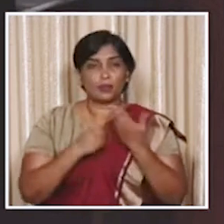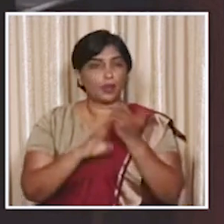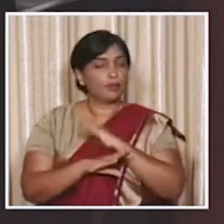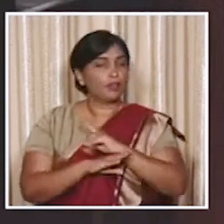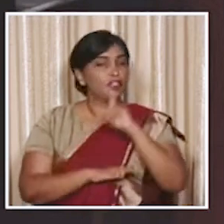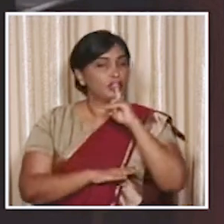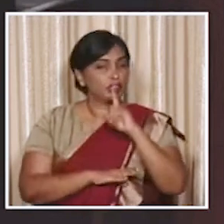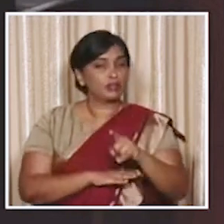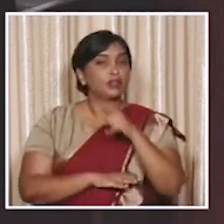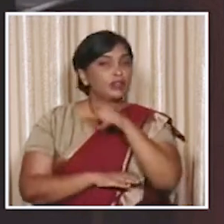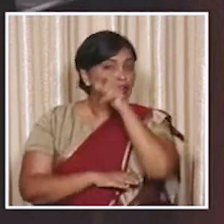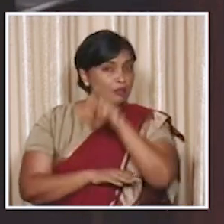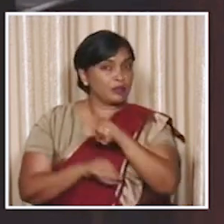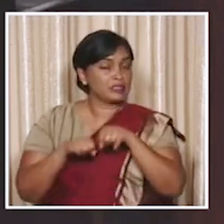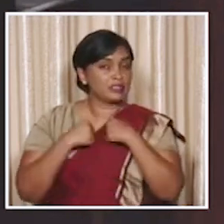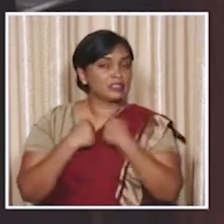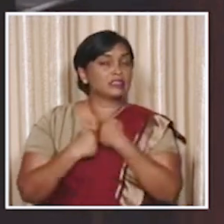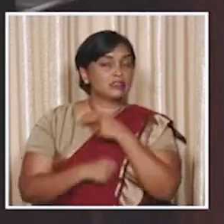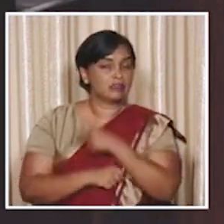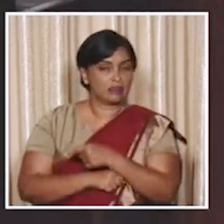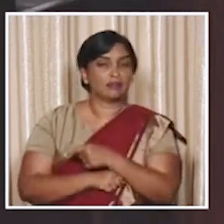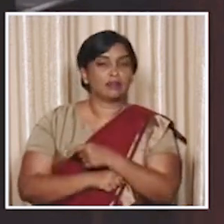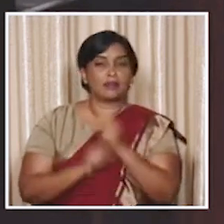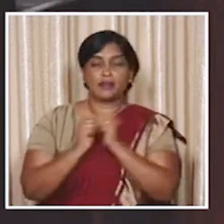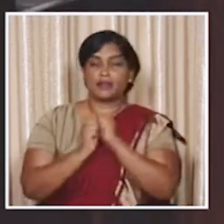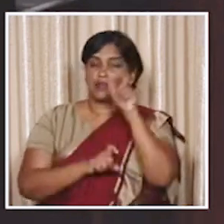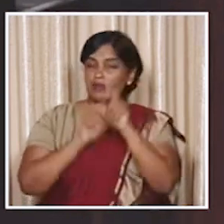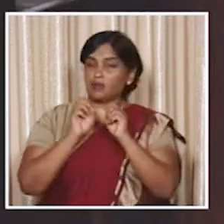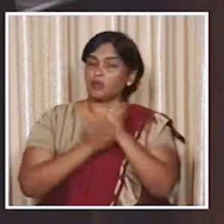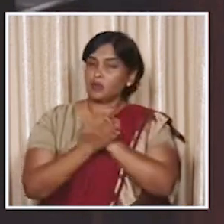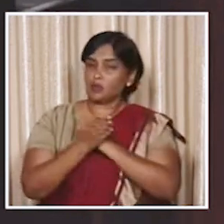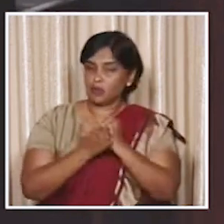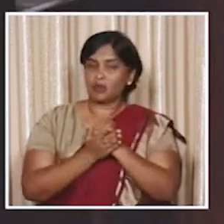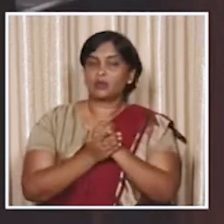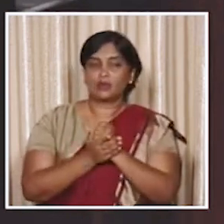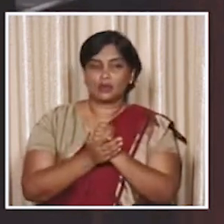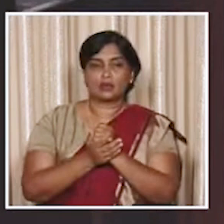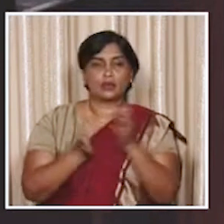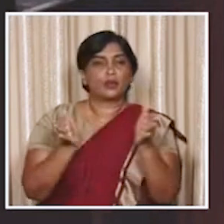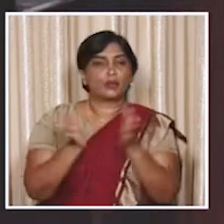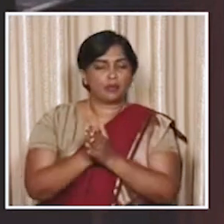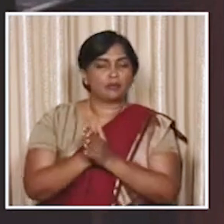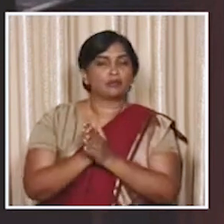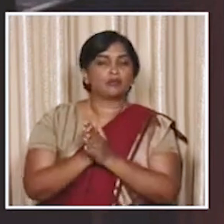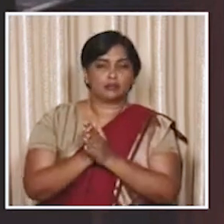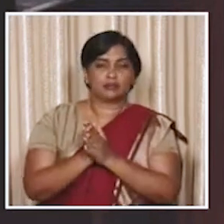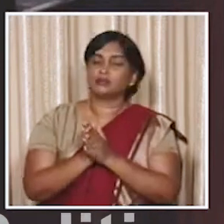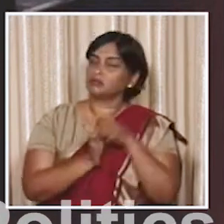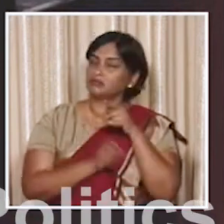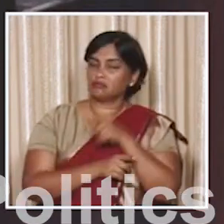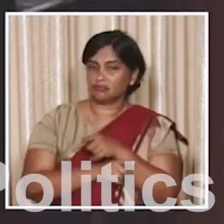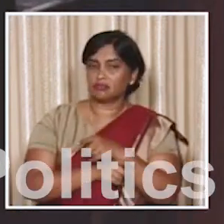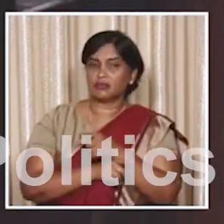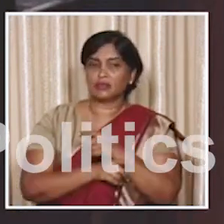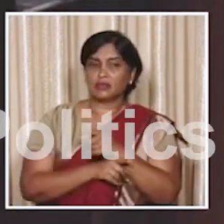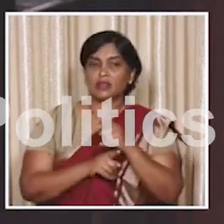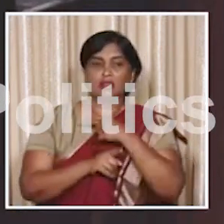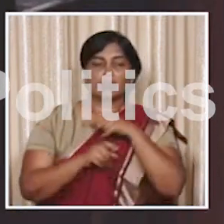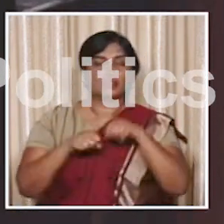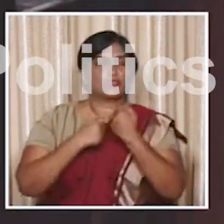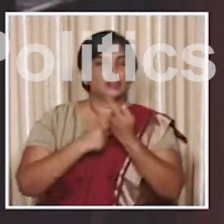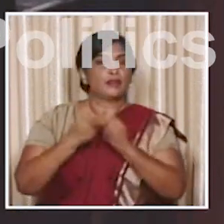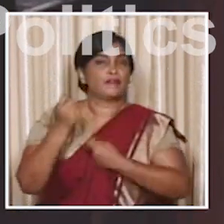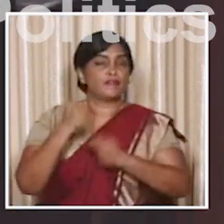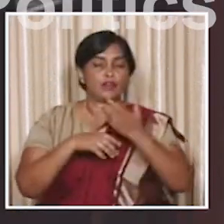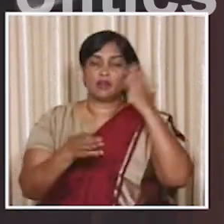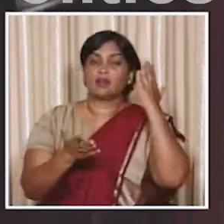කිව්වා කෙනාගේ ඒ සමාගම ඒකේ සේවකයන් සහ අන්තර් සමාගම සේවකයන්ගේ මැදිහත්වීමෙන් තමයි විරලා සමාගමට ඒක විකුණන